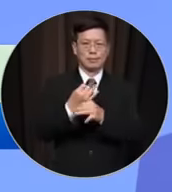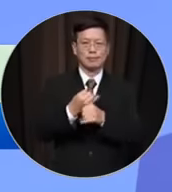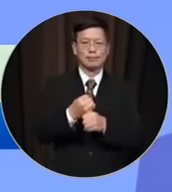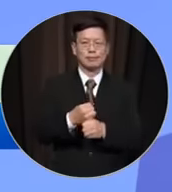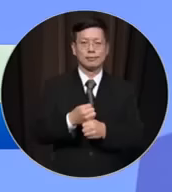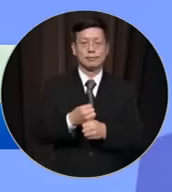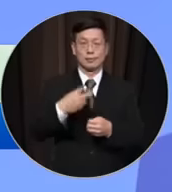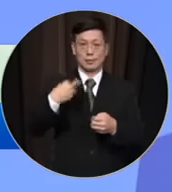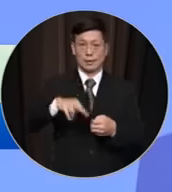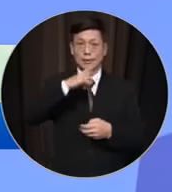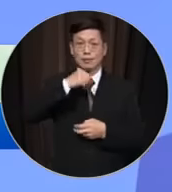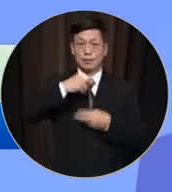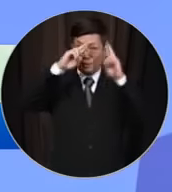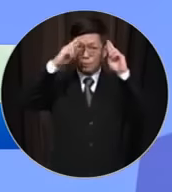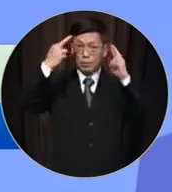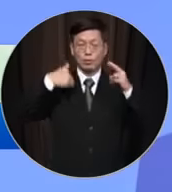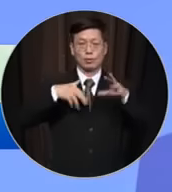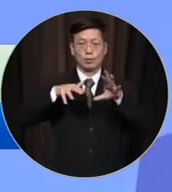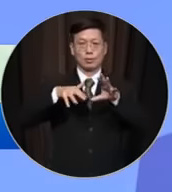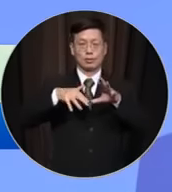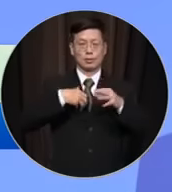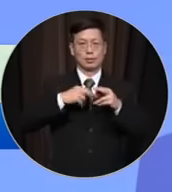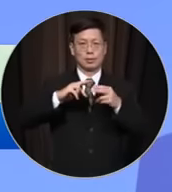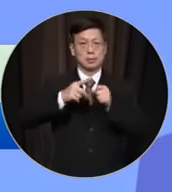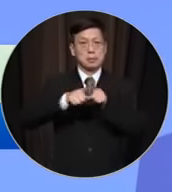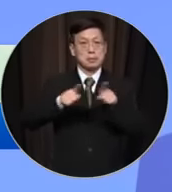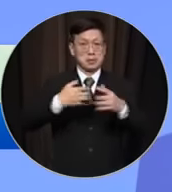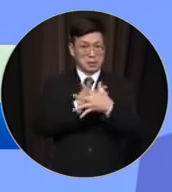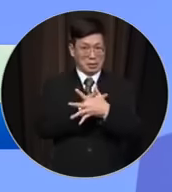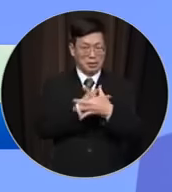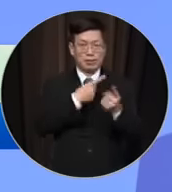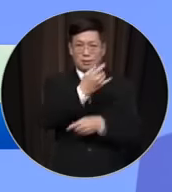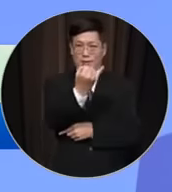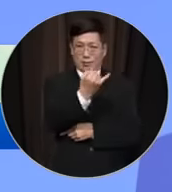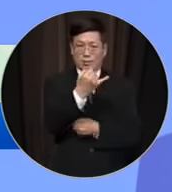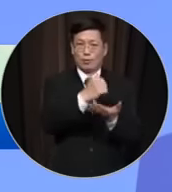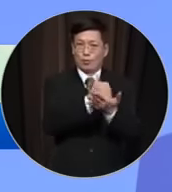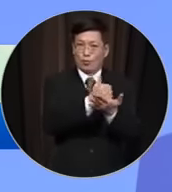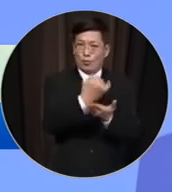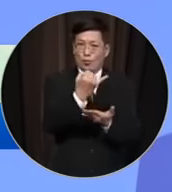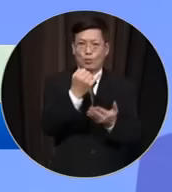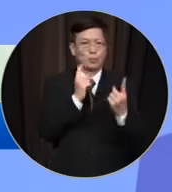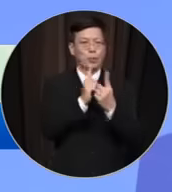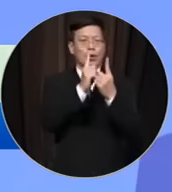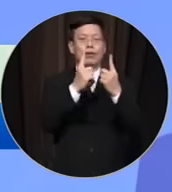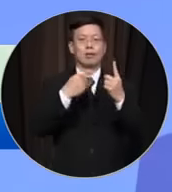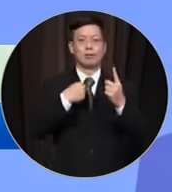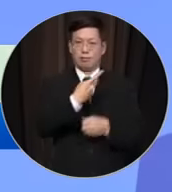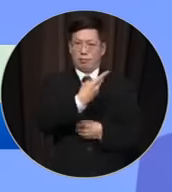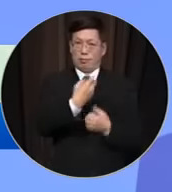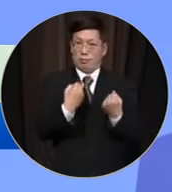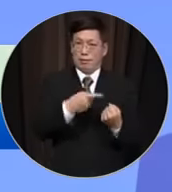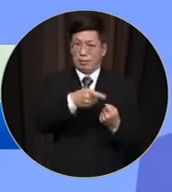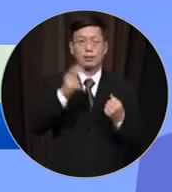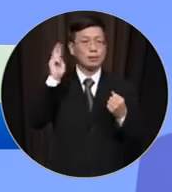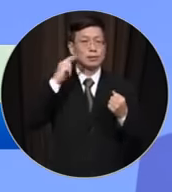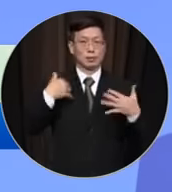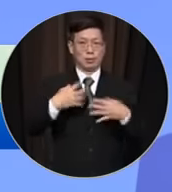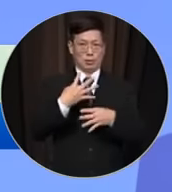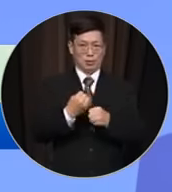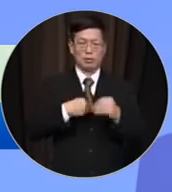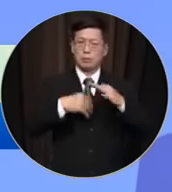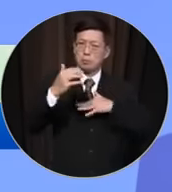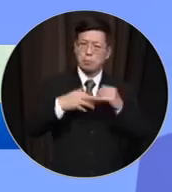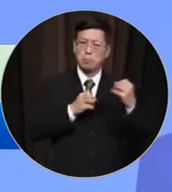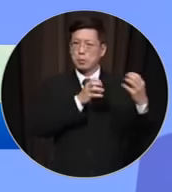与诺贝尔和平奖翁山书记女士碰面，我们一起在缅甸的音乐节互